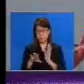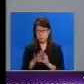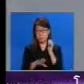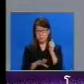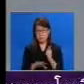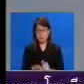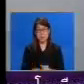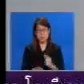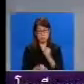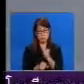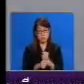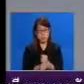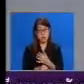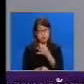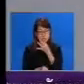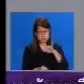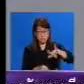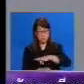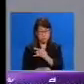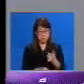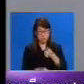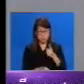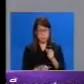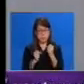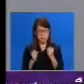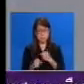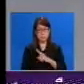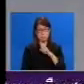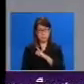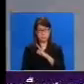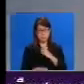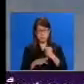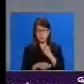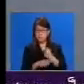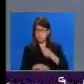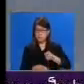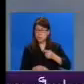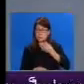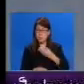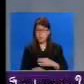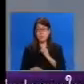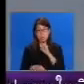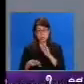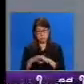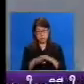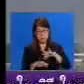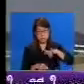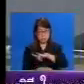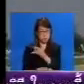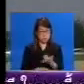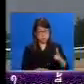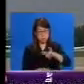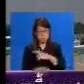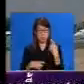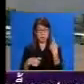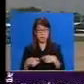บินมืออาชีพได้ต้องมีความพยายามความรับผิดชอบและพัฒนาตนเองอยู่เสมอและย้ำว่าการบินผัดแผลงนี้ยากกว่า